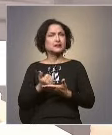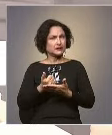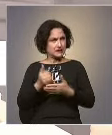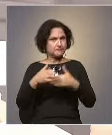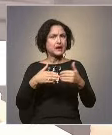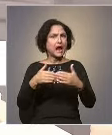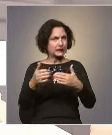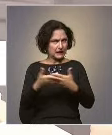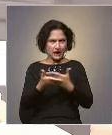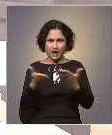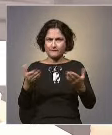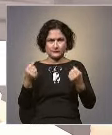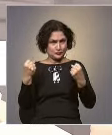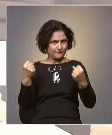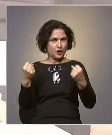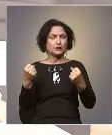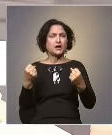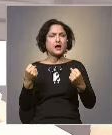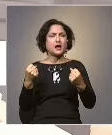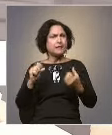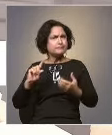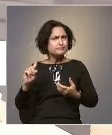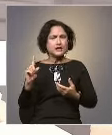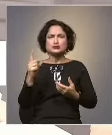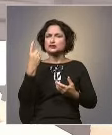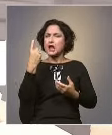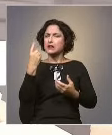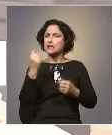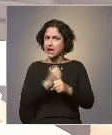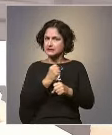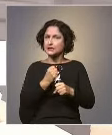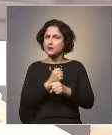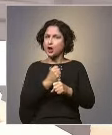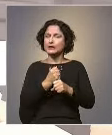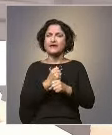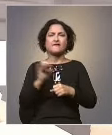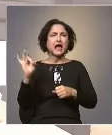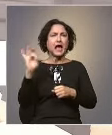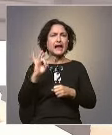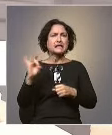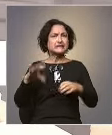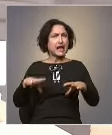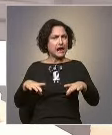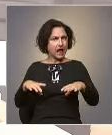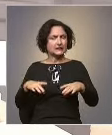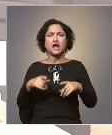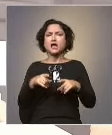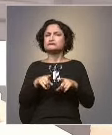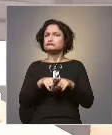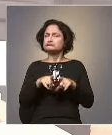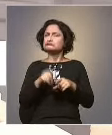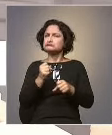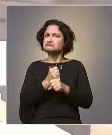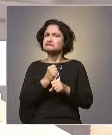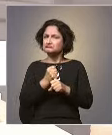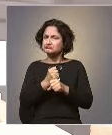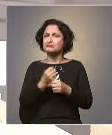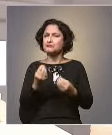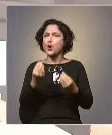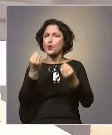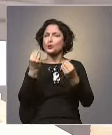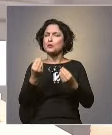По отношение на COVID имаме някои начални разработки, примерно с колеги от Разград. Имаме много интересна разработка по отношение на нов